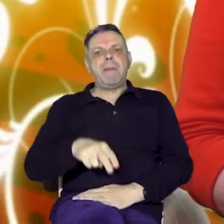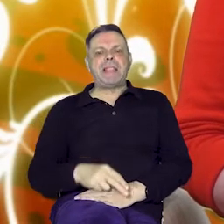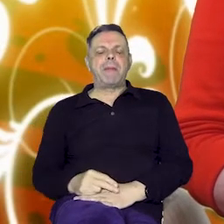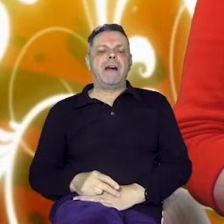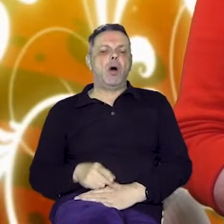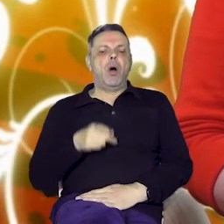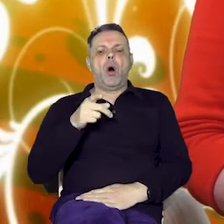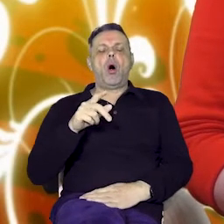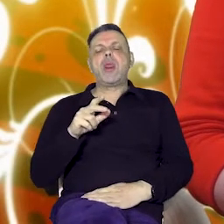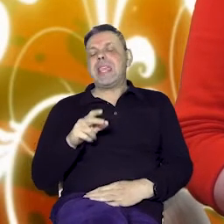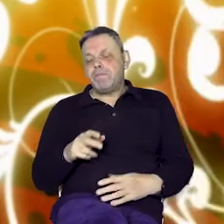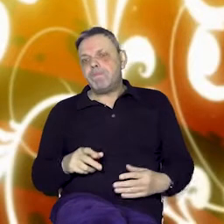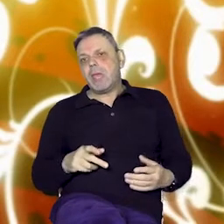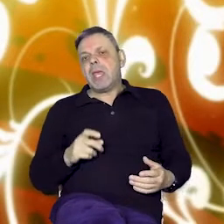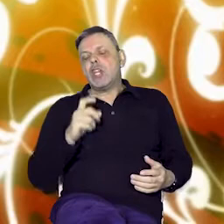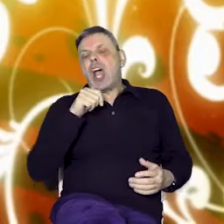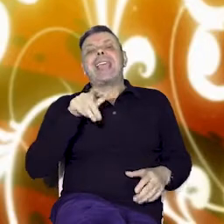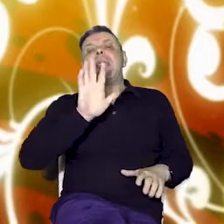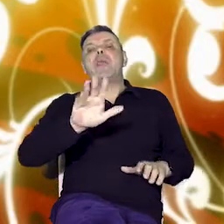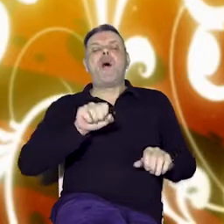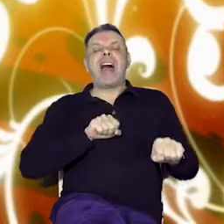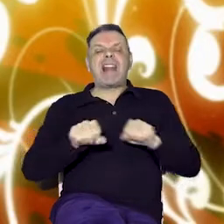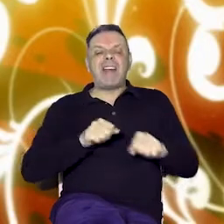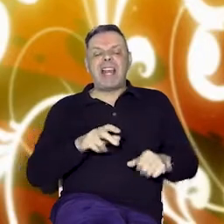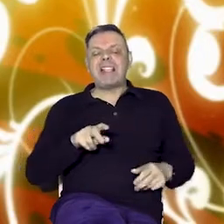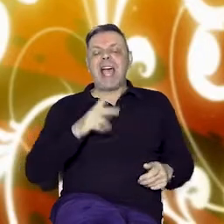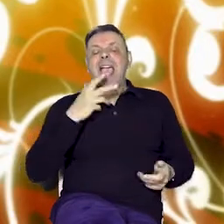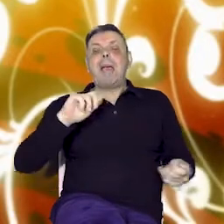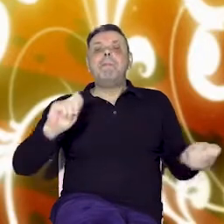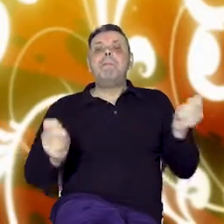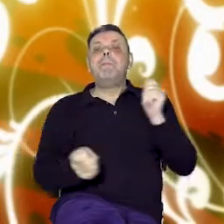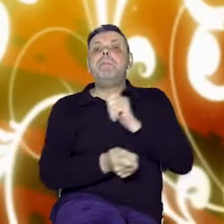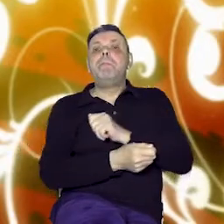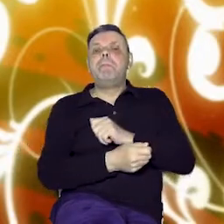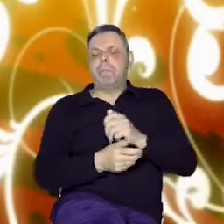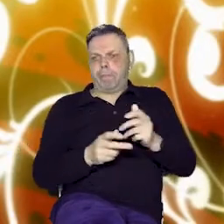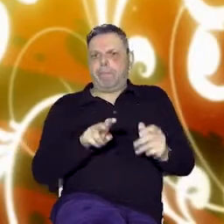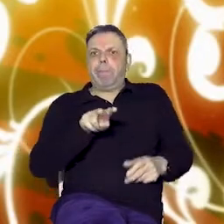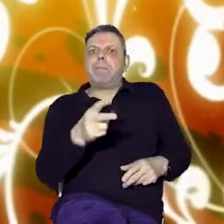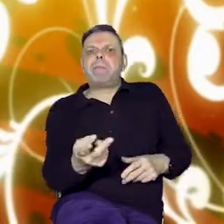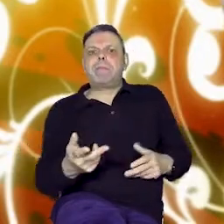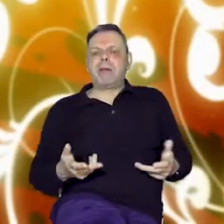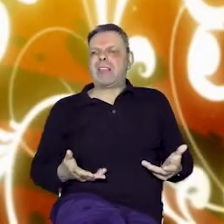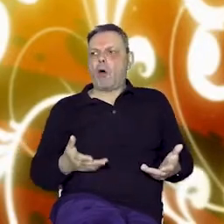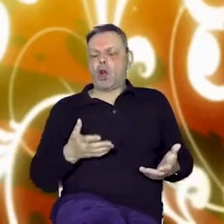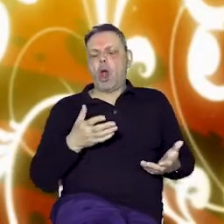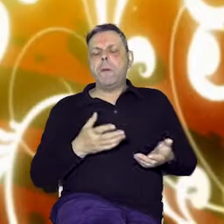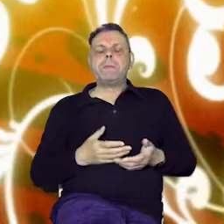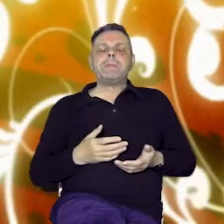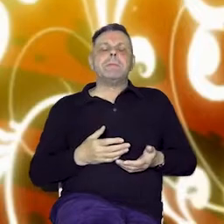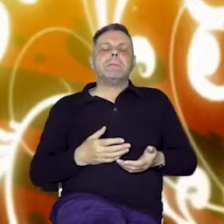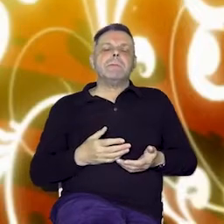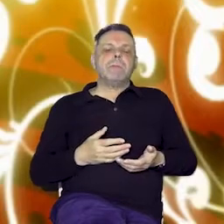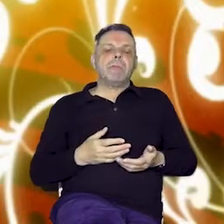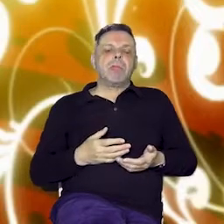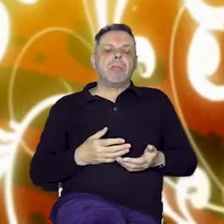u stvari, čak njihova ravnateljica je pretvorila sve to sudjelovanje na takvim slučajevima kao vas, akcijama,